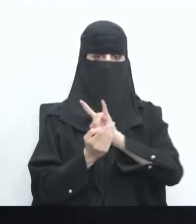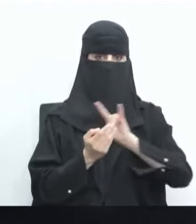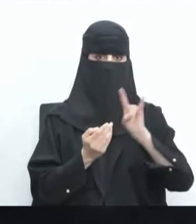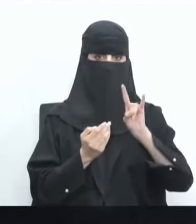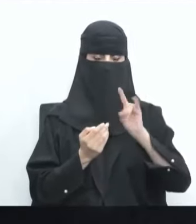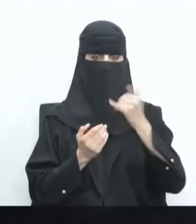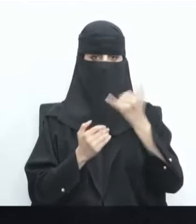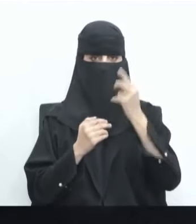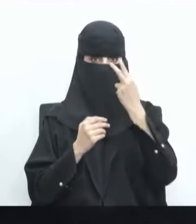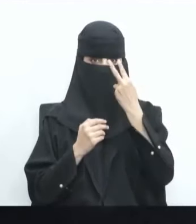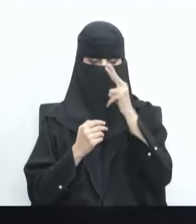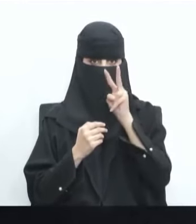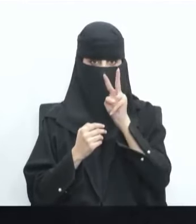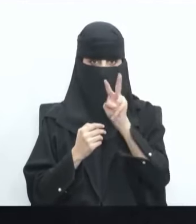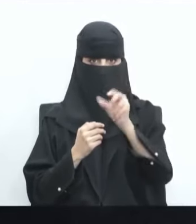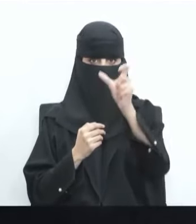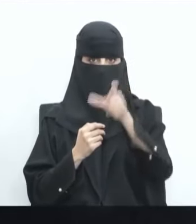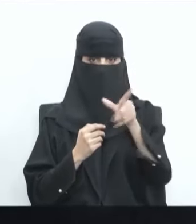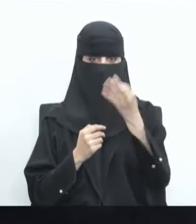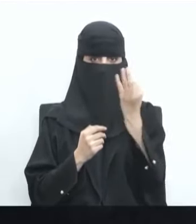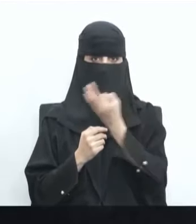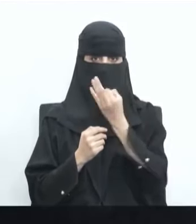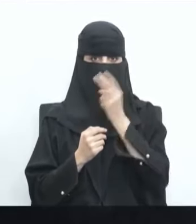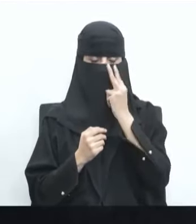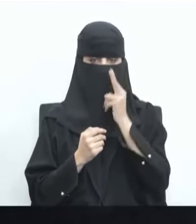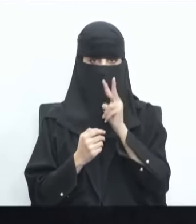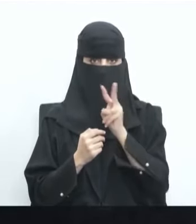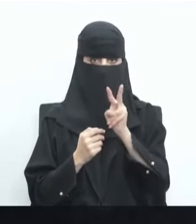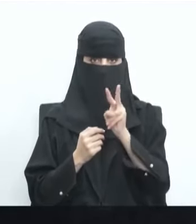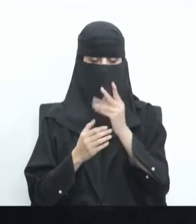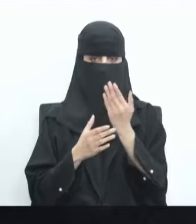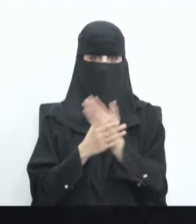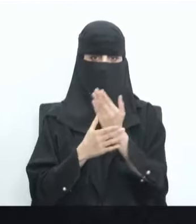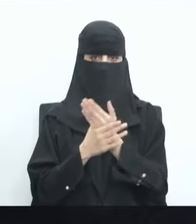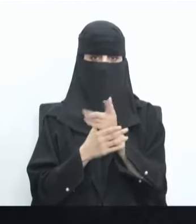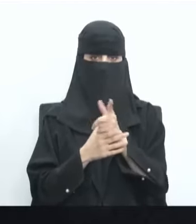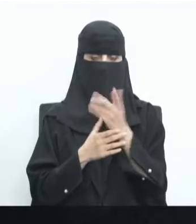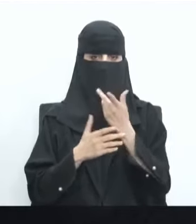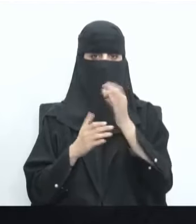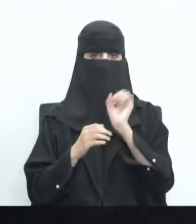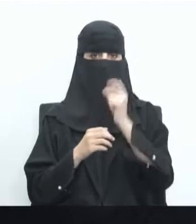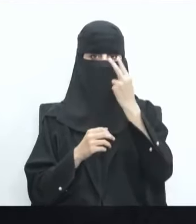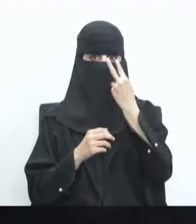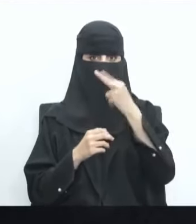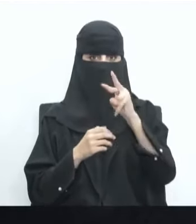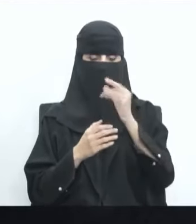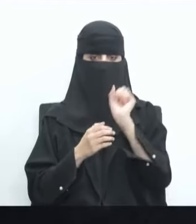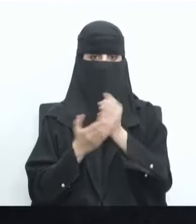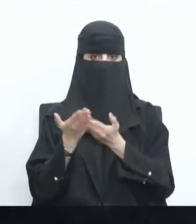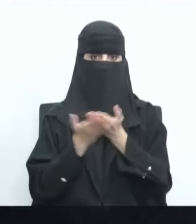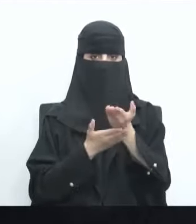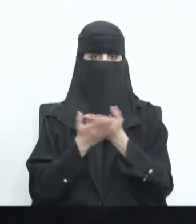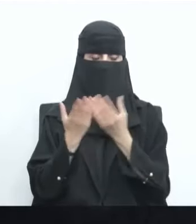النظر الى المتحدث اثناء الحديث لان هذا من التواصل مع الاخرين